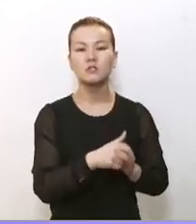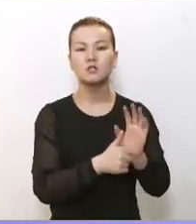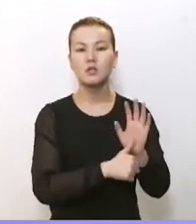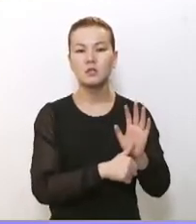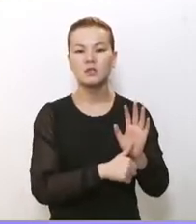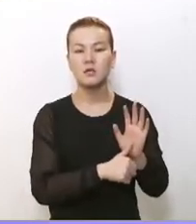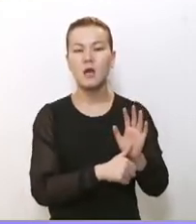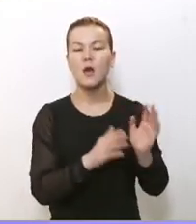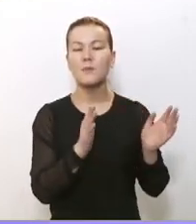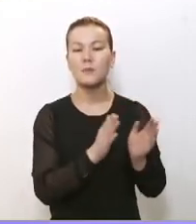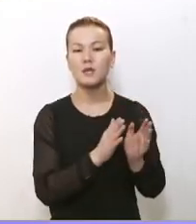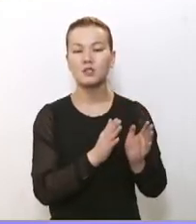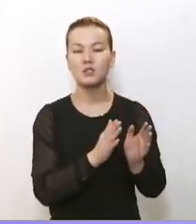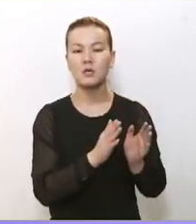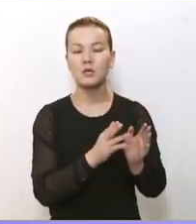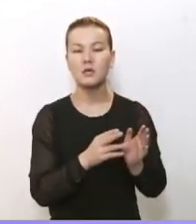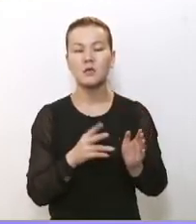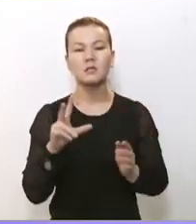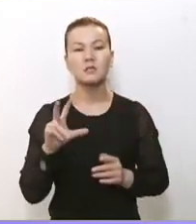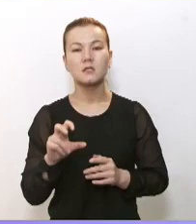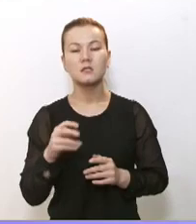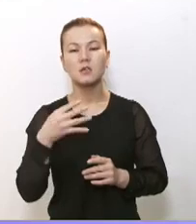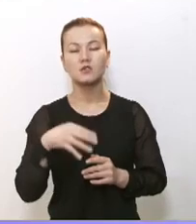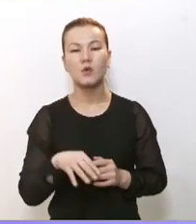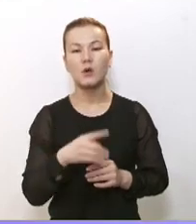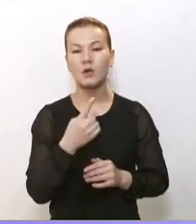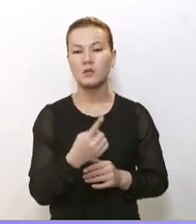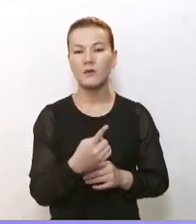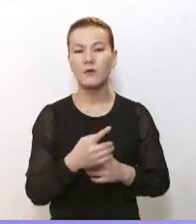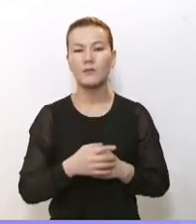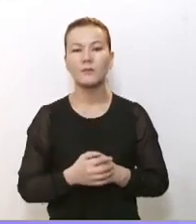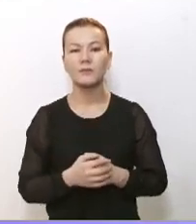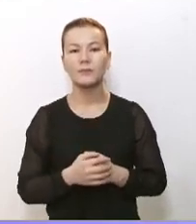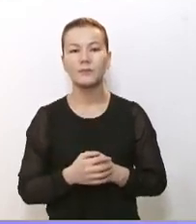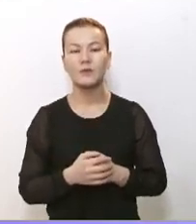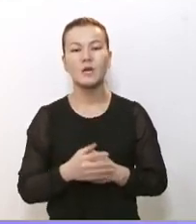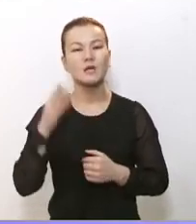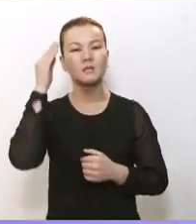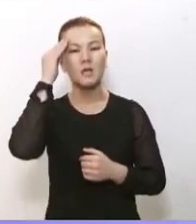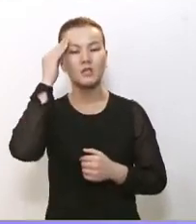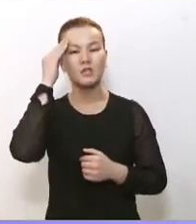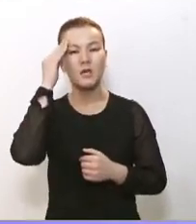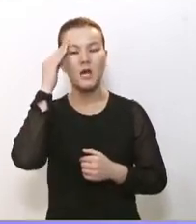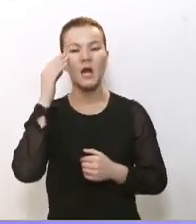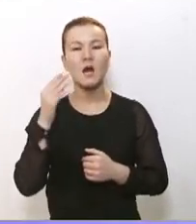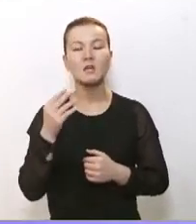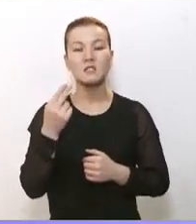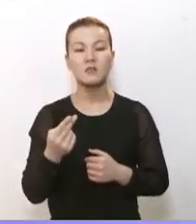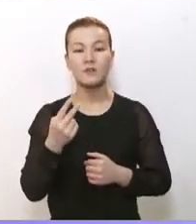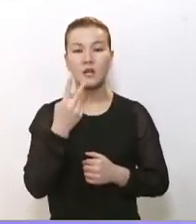136 меньше 341. Значит, цифра